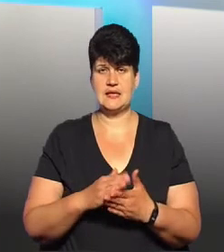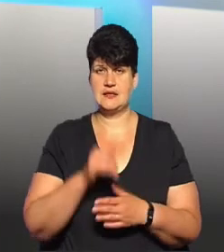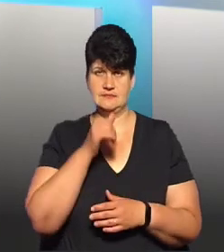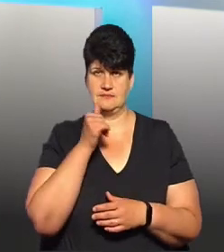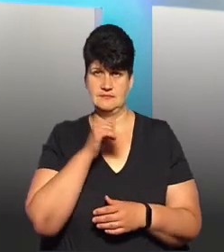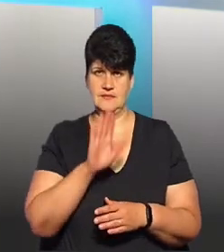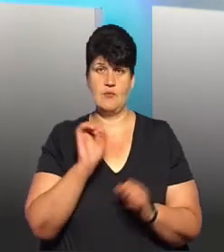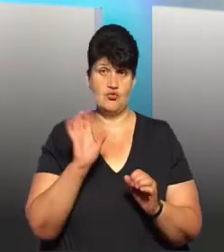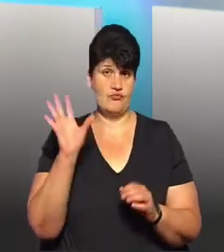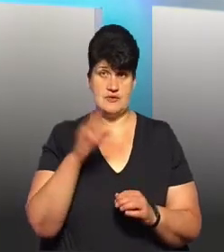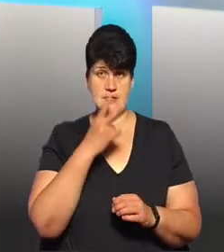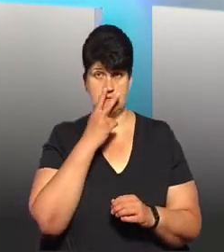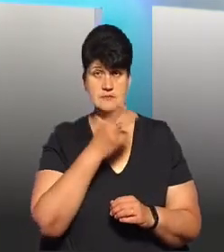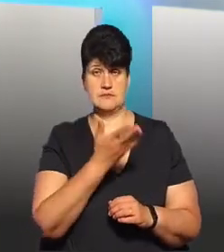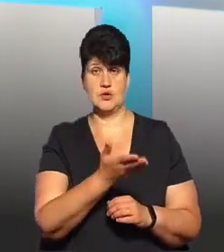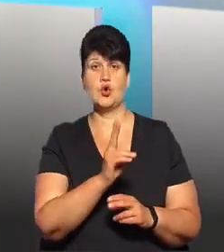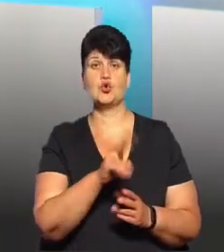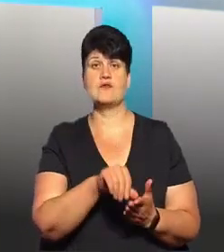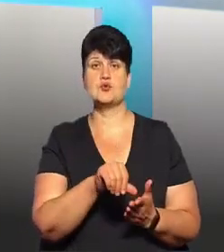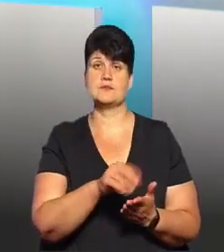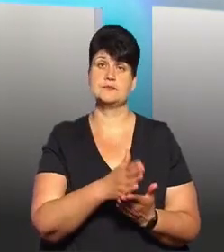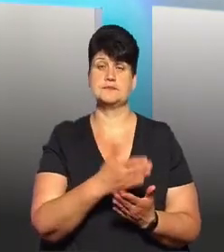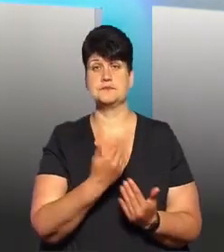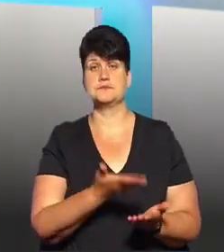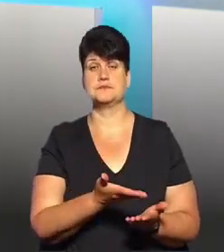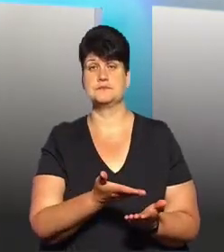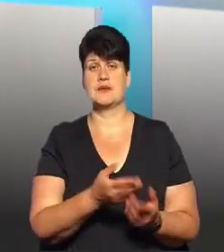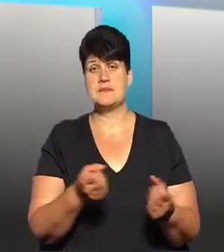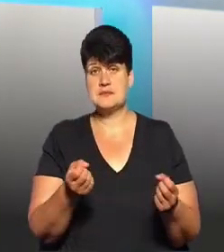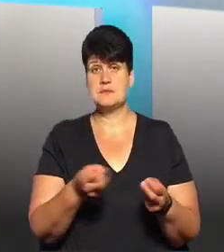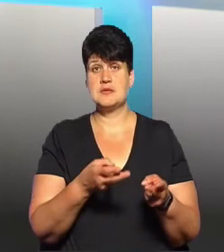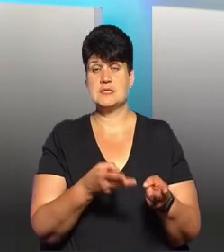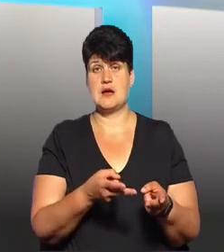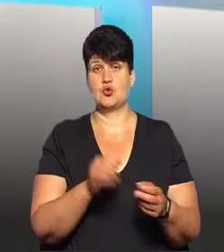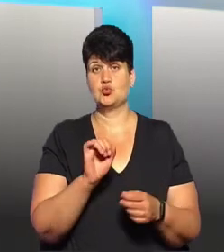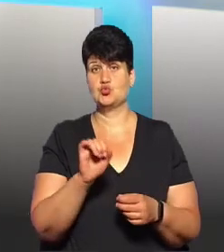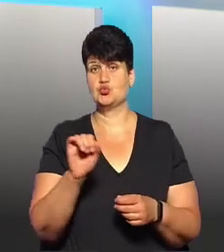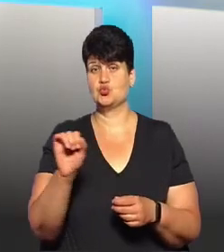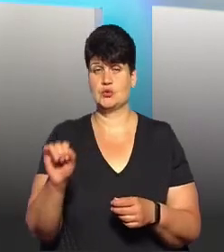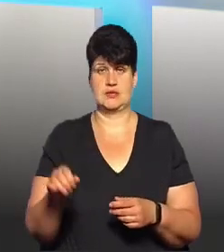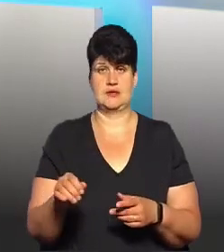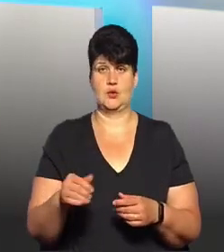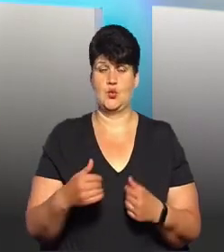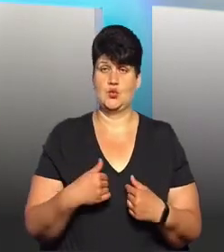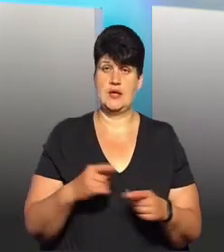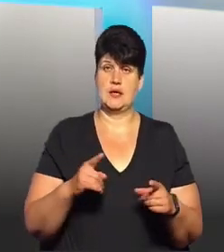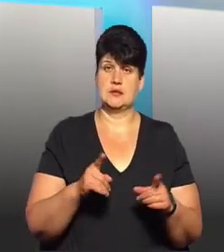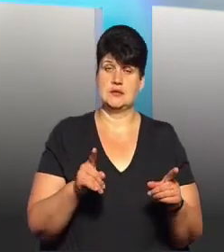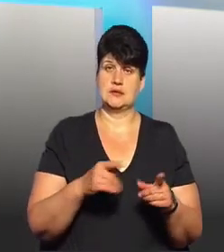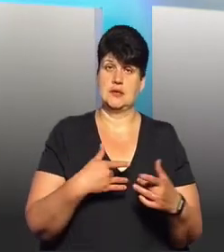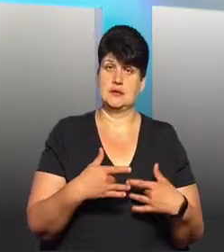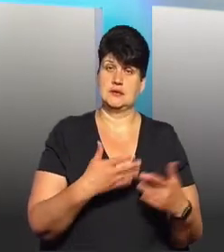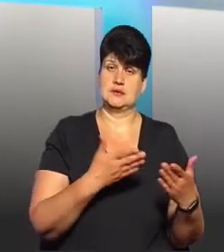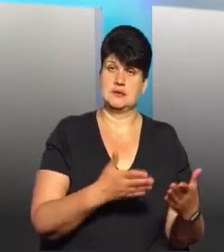і подивитися, хто у нас виступає чи не виступає. Угу. Там спеціально стукати до когось і казати, от нас грають такі артисти чи такі, ми не робимо